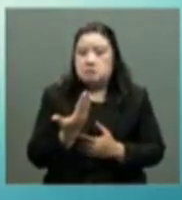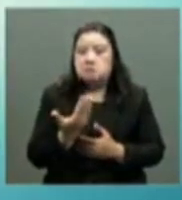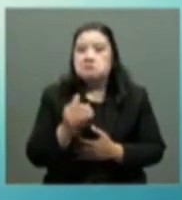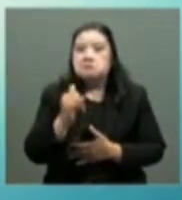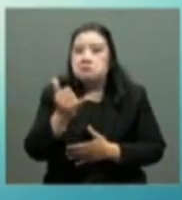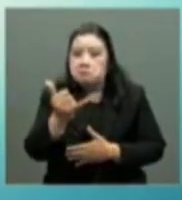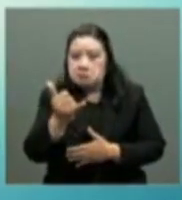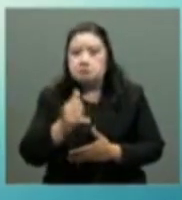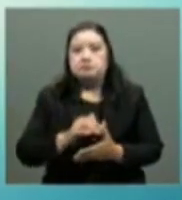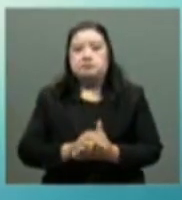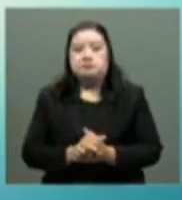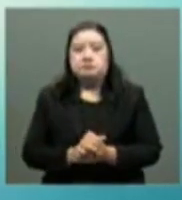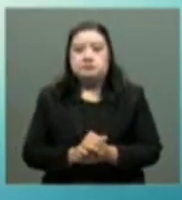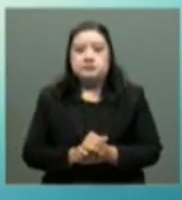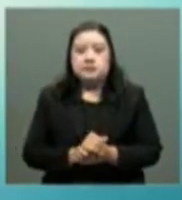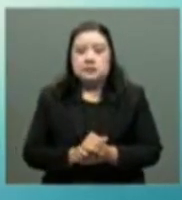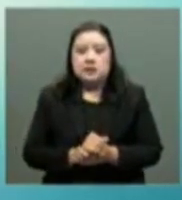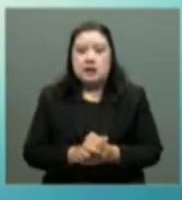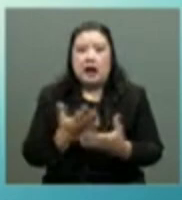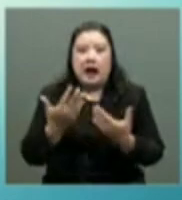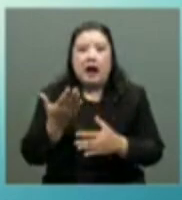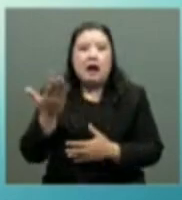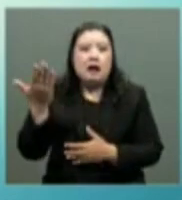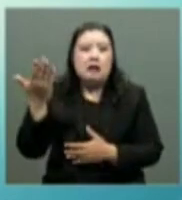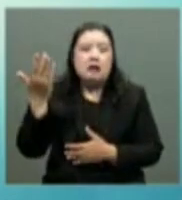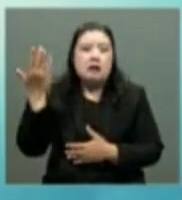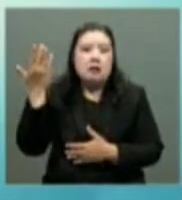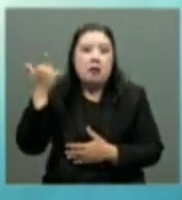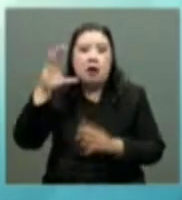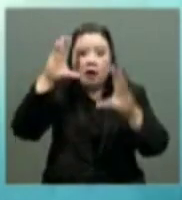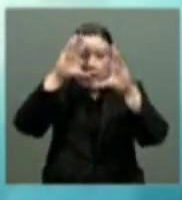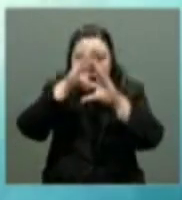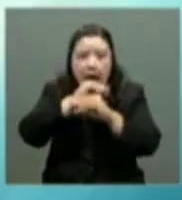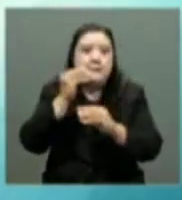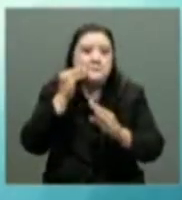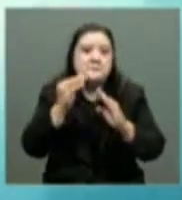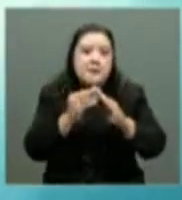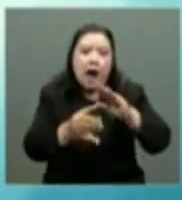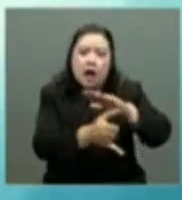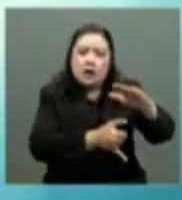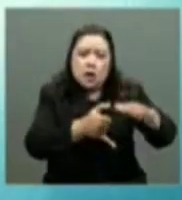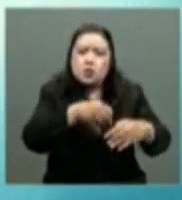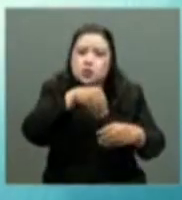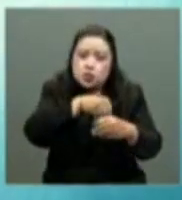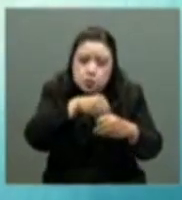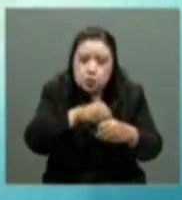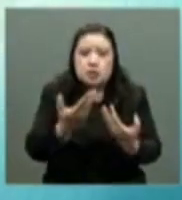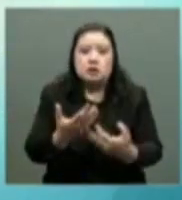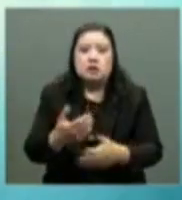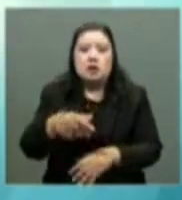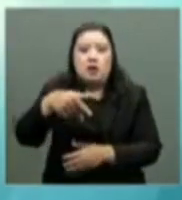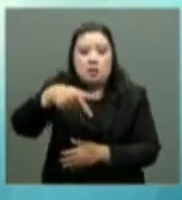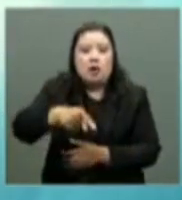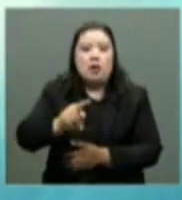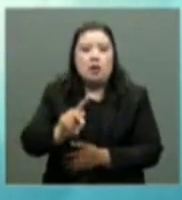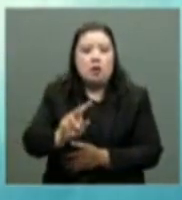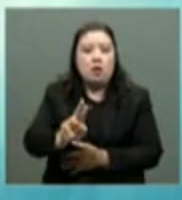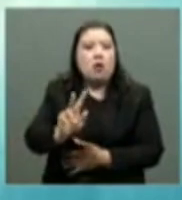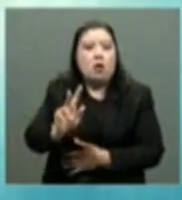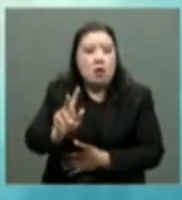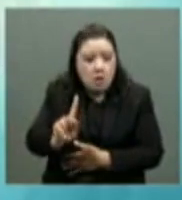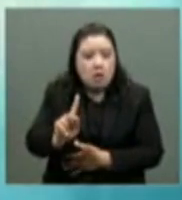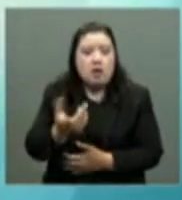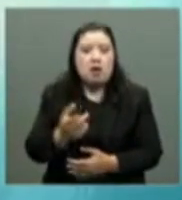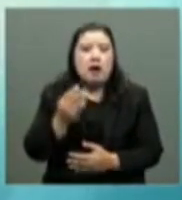ราประกาศเคอร์ฟิวด้วยเรื่องของการที่มีประกาศภาวะฉุกเฉินนะครับสถานการณ์ฉุ